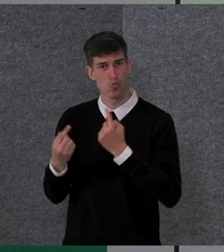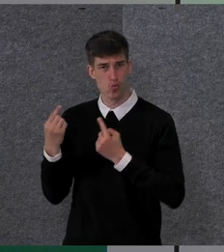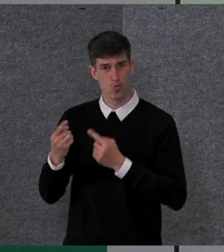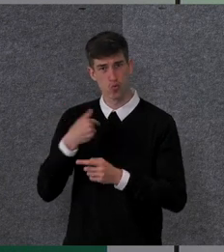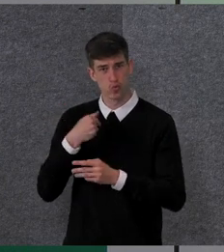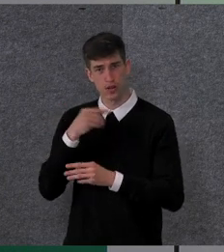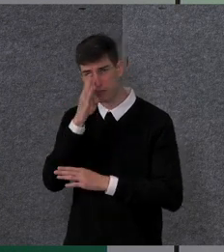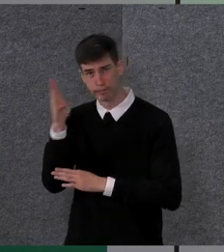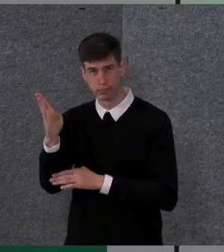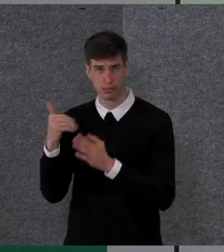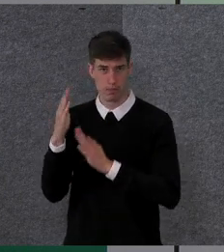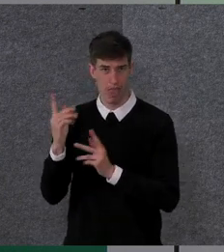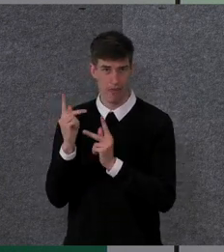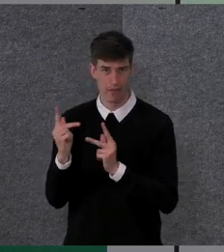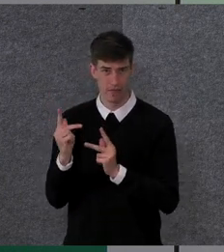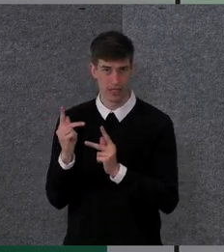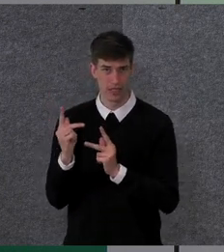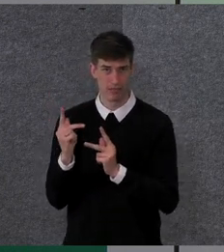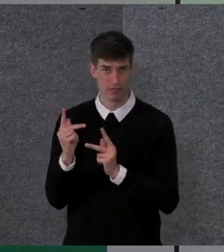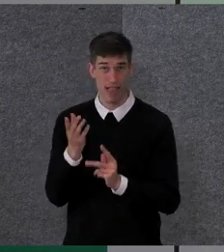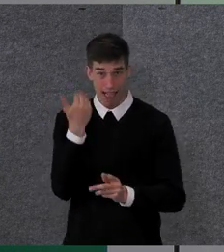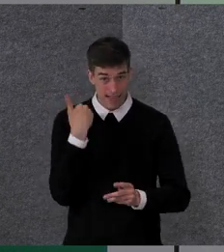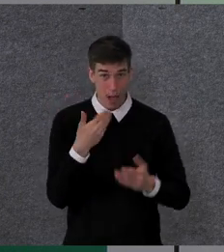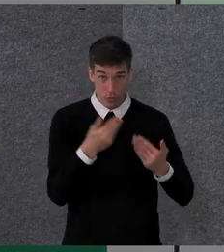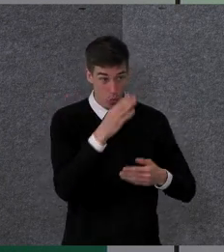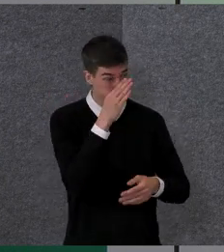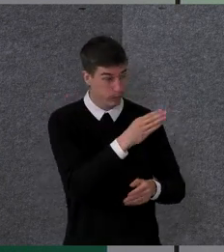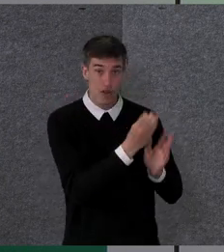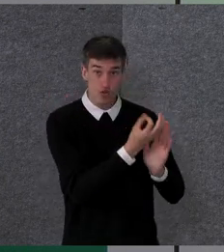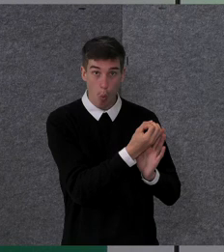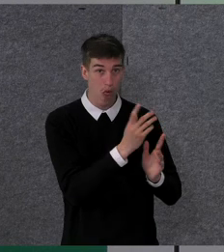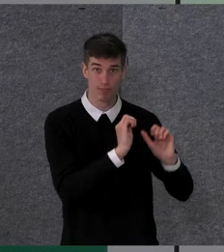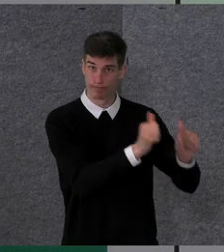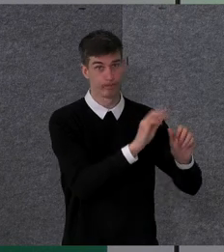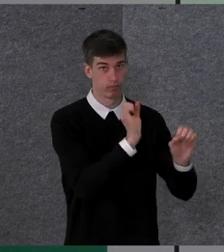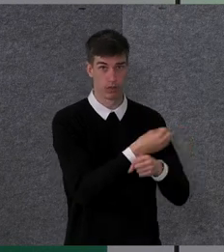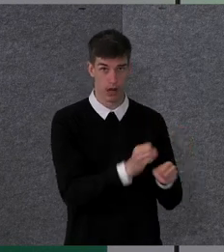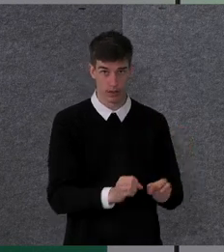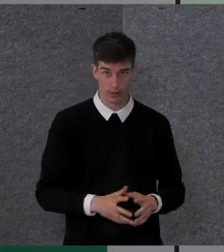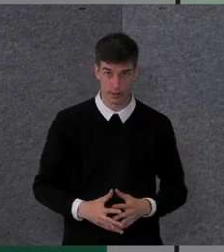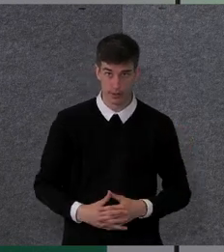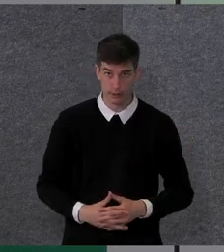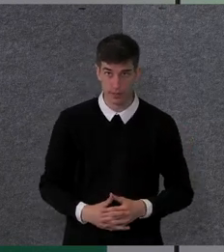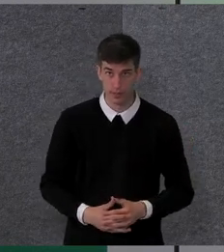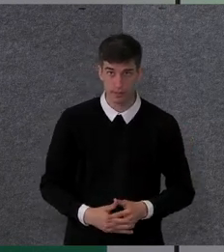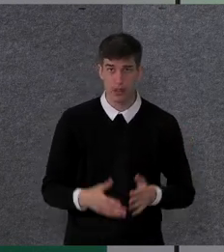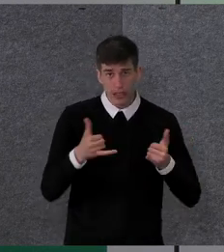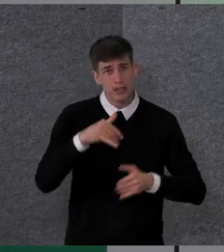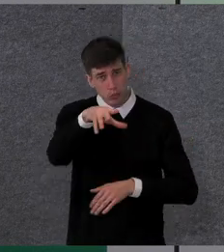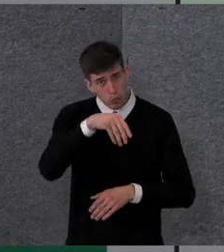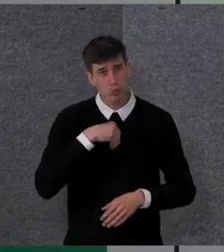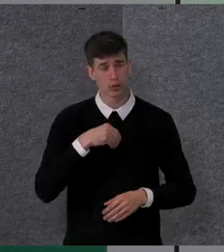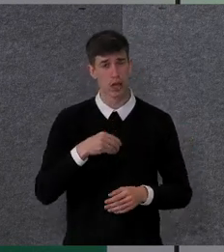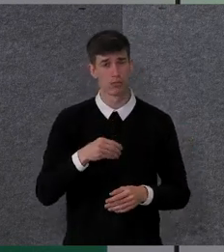Erneuerbaren vorantreiben, wäre solch eine Hilfe niemals möglich gewesen. Lasst uns jetzt den nächsten Schritt machen. Lasst